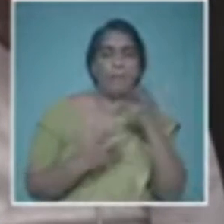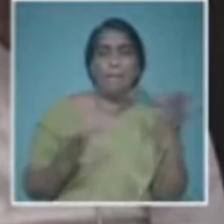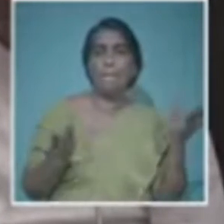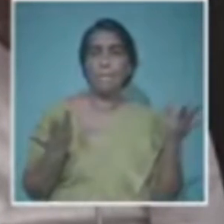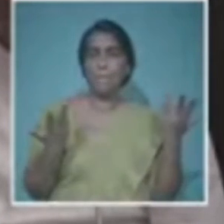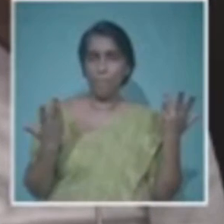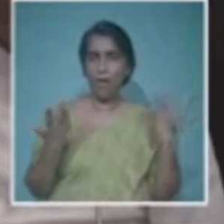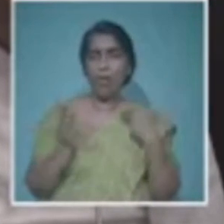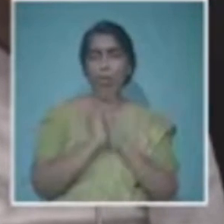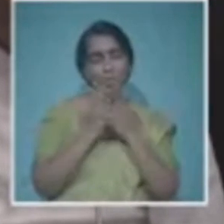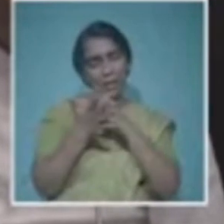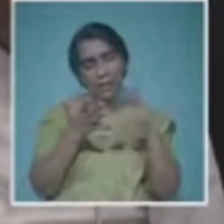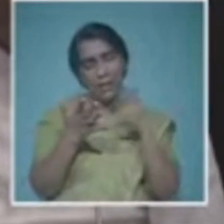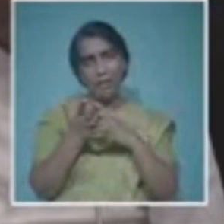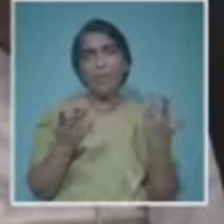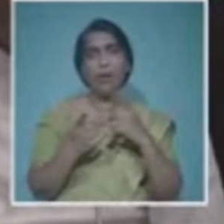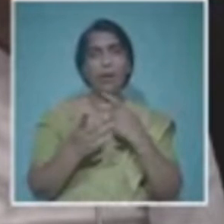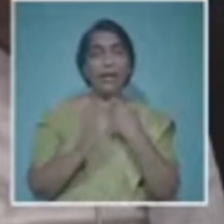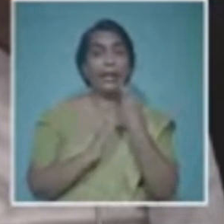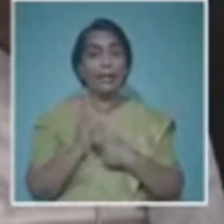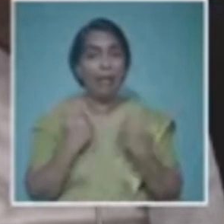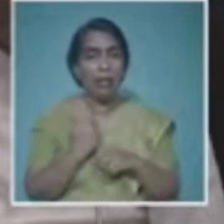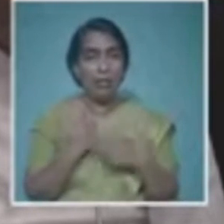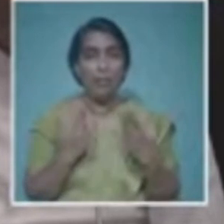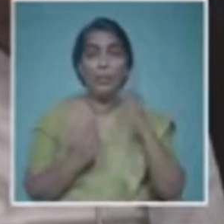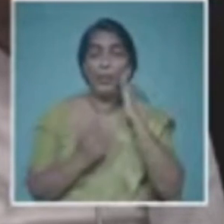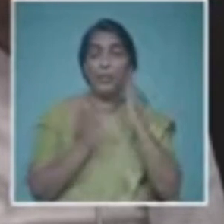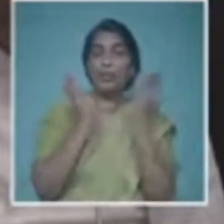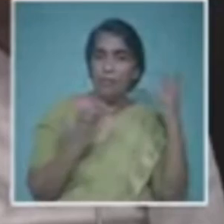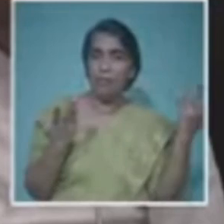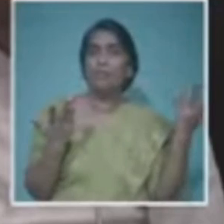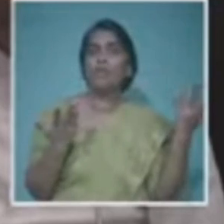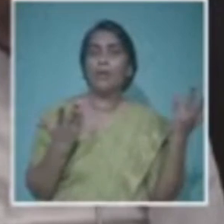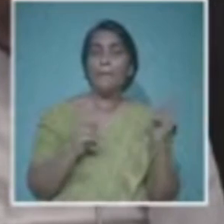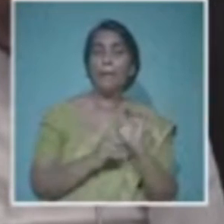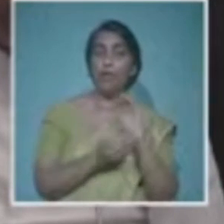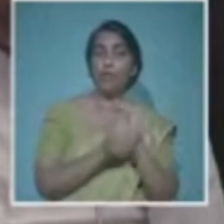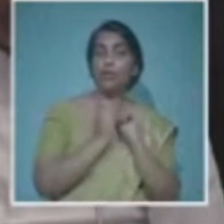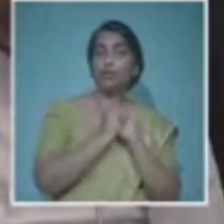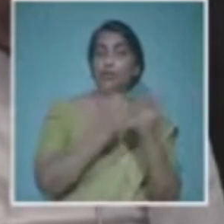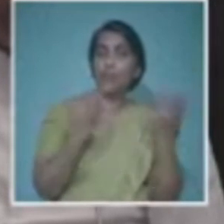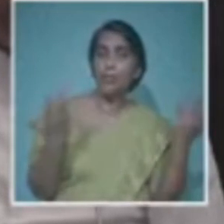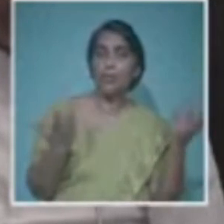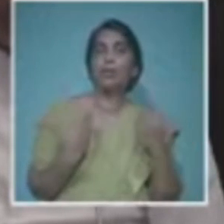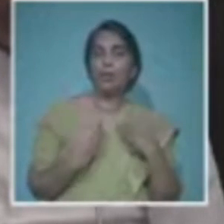කරගන්නට බෑ, පොතක් කියව ගන්නට බෑ, ලෝ එකක් හදා ගන්නට බෑ, පිටරටක ඉගෙන ගන්න විදියක් නැහැ, ප්‍රයිවට් සෙක්ටර් එකේ ජොබ් එකක් හදා ගන්න